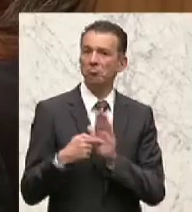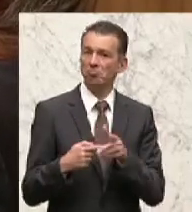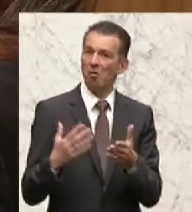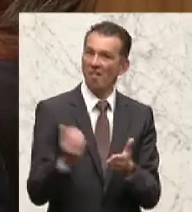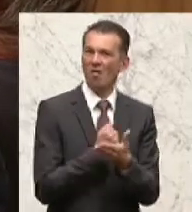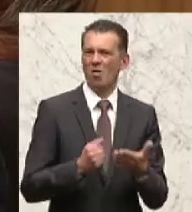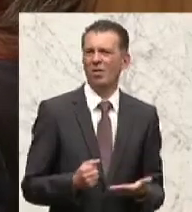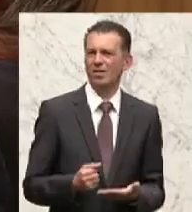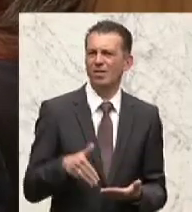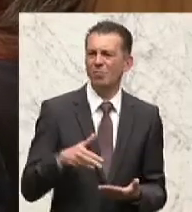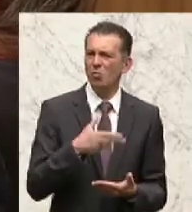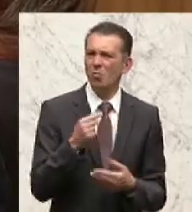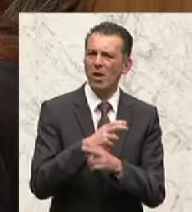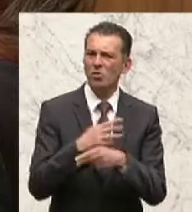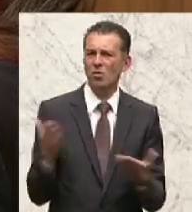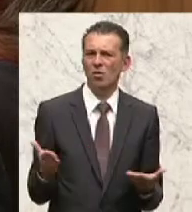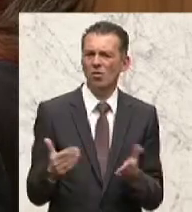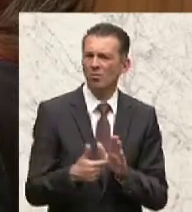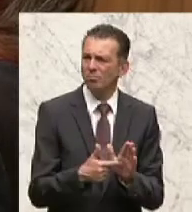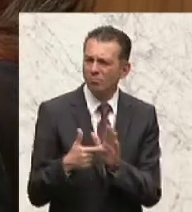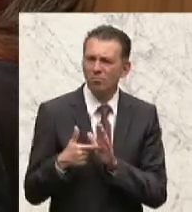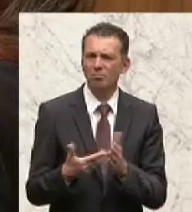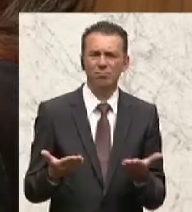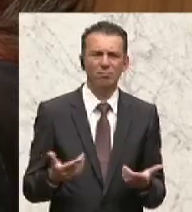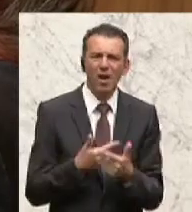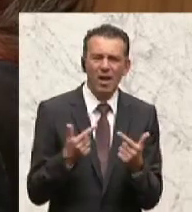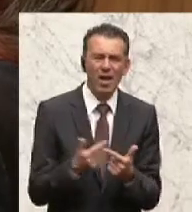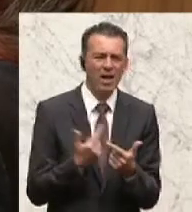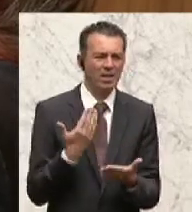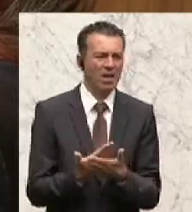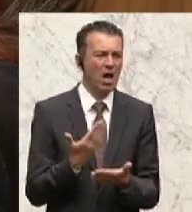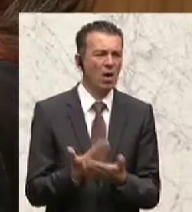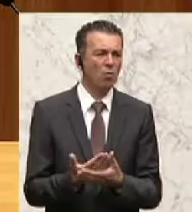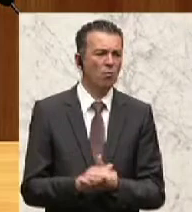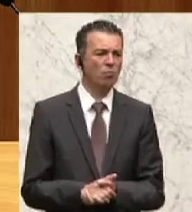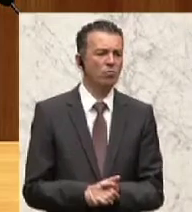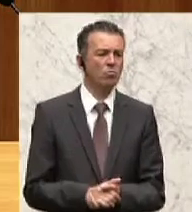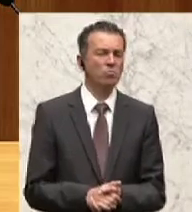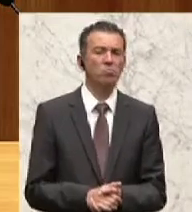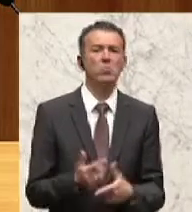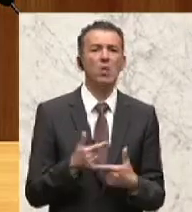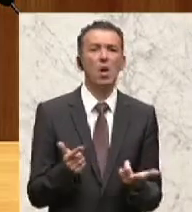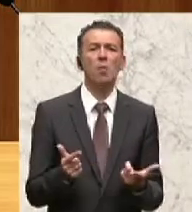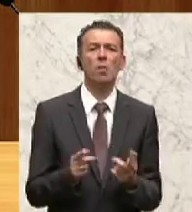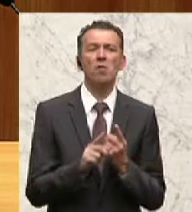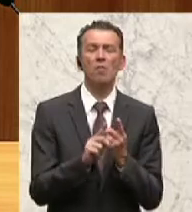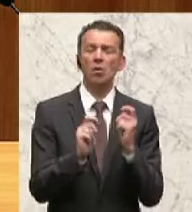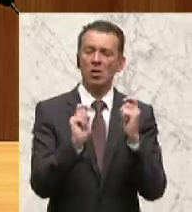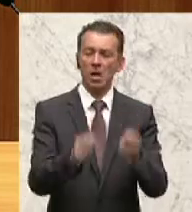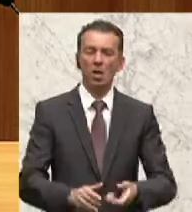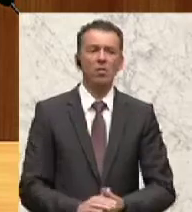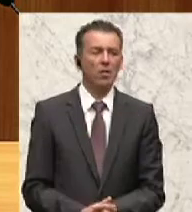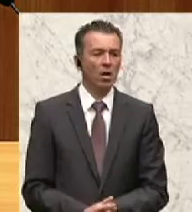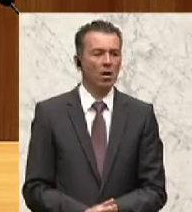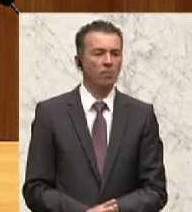Sie den Menschen in Österreich einmal sagen. Und genau aus diesem Grunde erlaube ich mir, folgenden Antrag einzubringen.